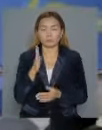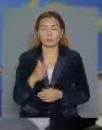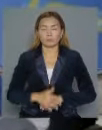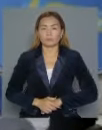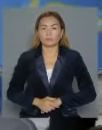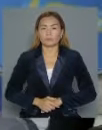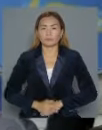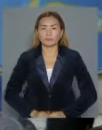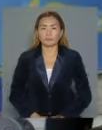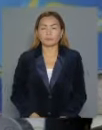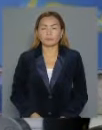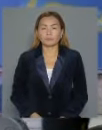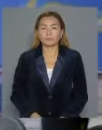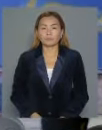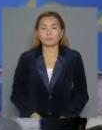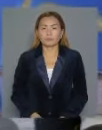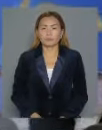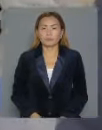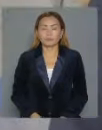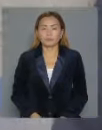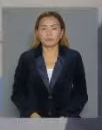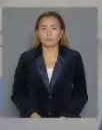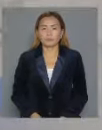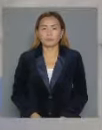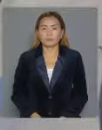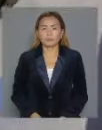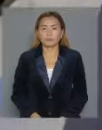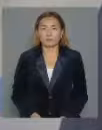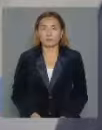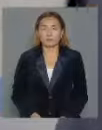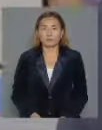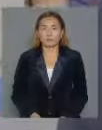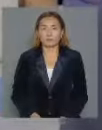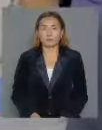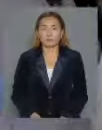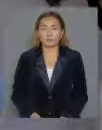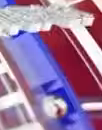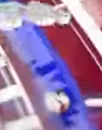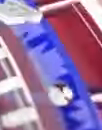болады. Нұрлыгүл Ғалымжанқызы, Қазбек Айтқалиев, Алмат Мұрат, Махамбет ауданынан.